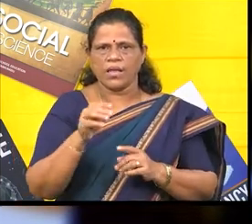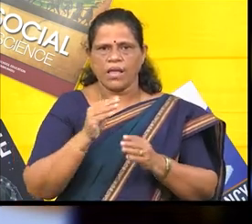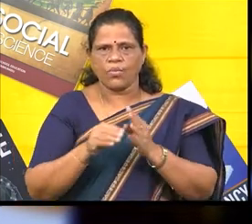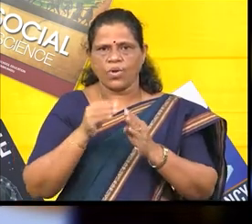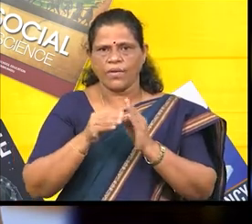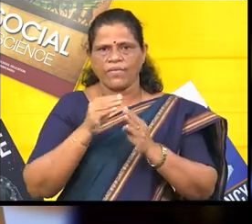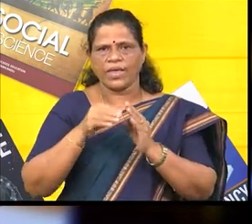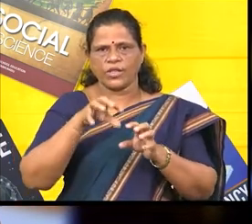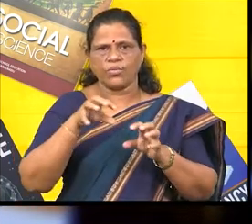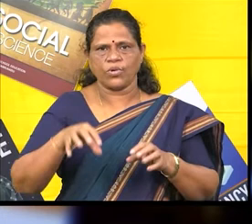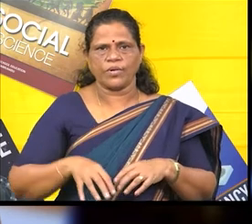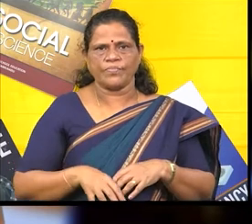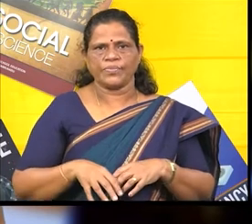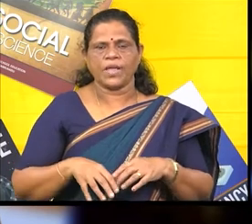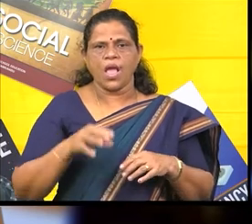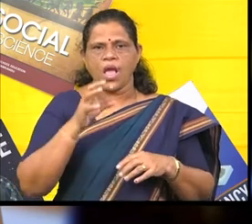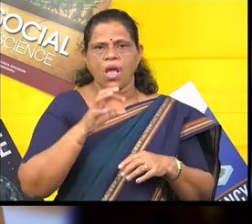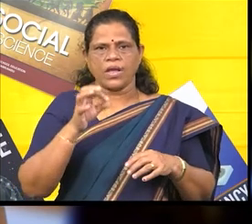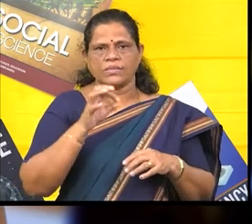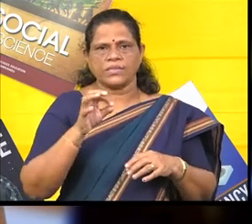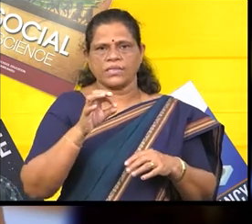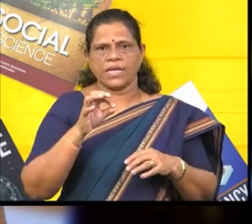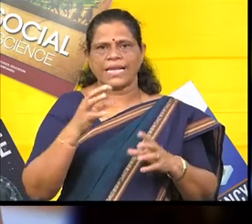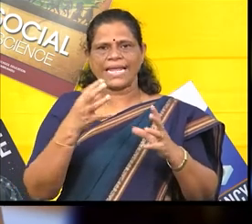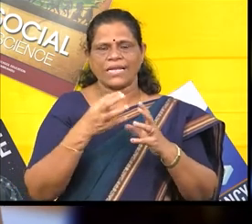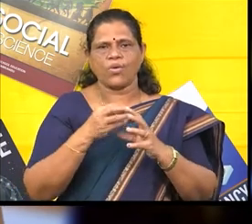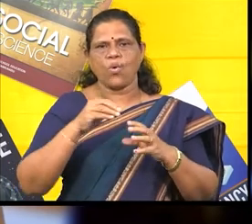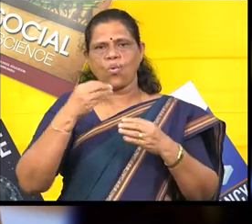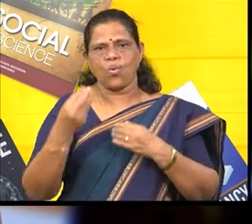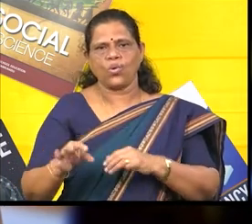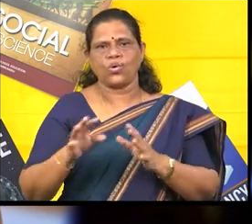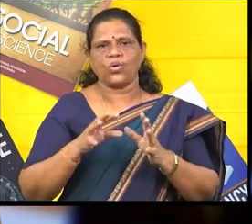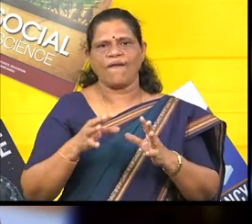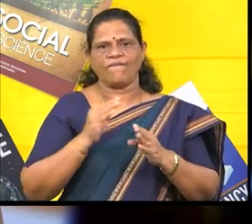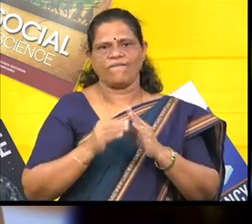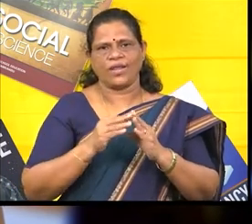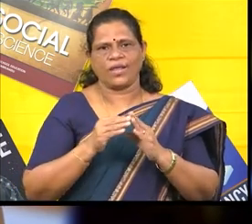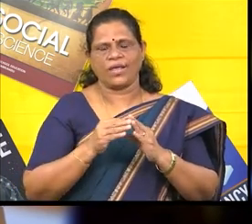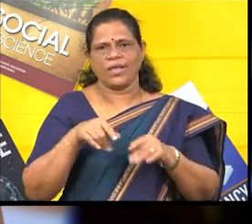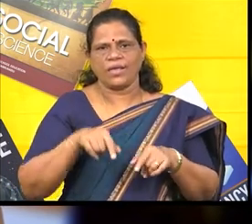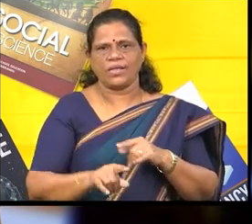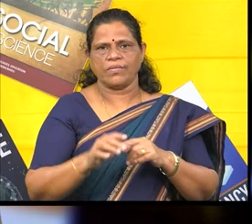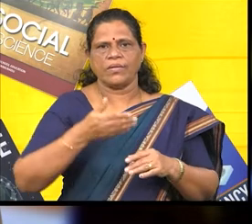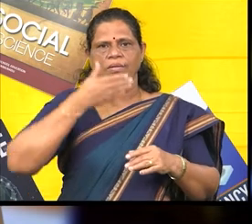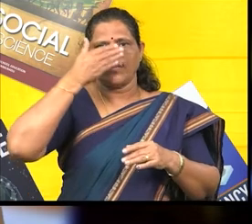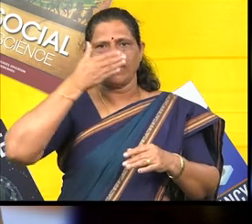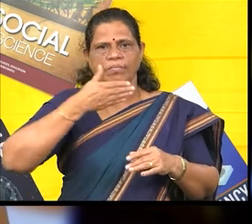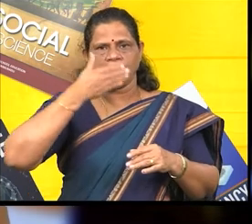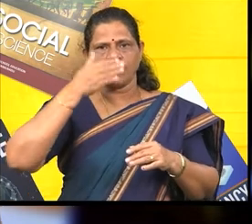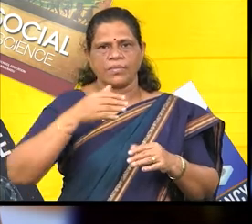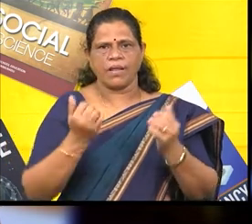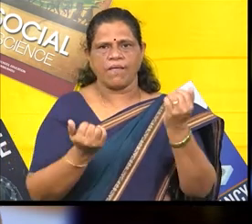இருக்கக்கூடியது என்னன்னா வேதிப்பொருள்கள் தான். அதில் என்னன்னா ஆக்சிஜனேற்ற ஒடுக்கவினை. இந்த ஆக்சிஜனேற்ற ஒடுக்கவினை மூலம் தான் இந்த பிரீத் அனலைசர் மூலம் நம்ம என்ன